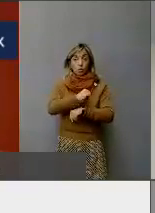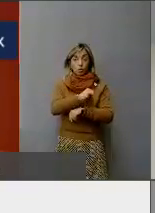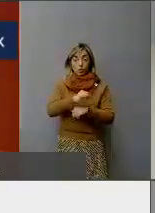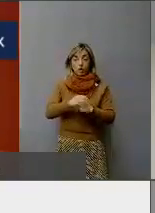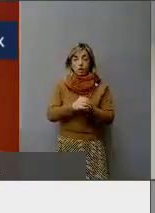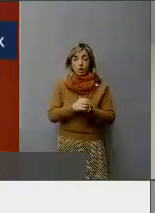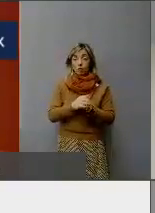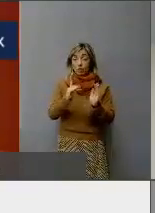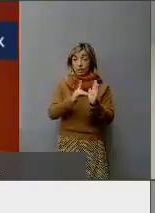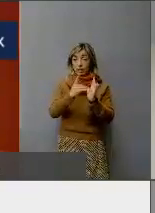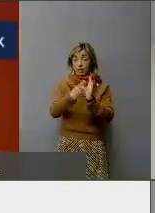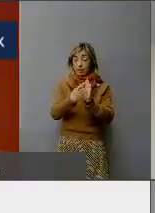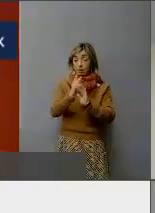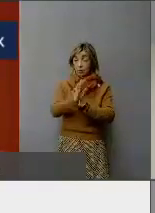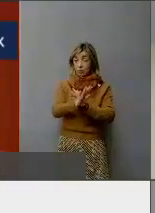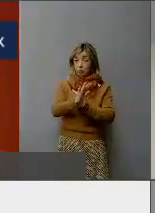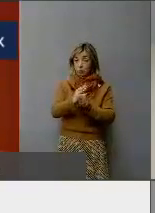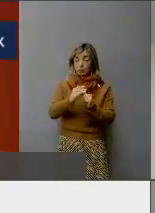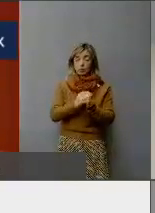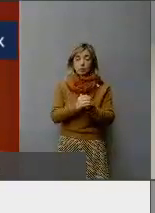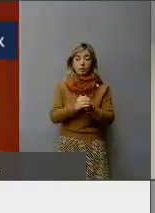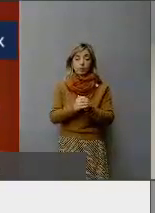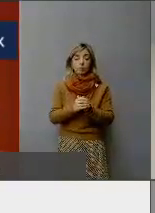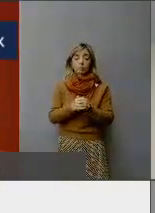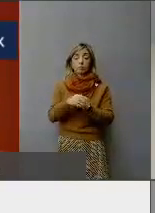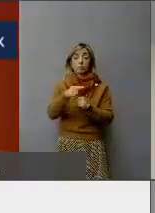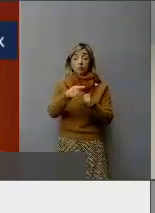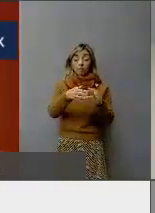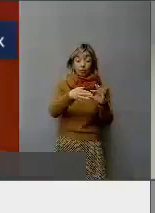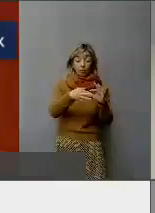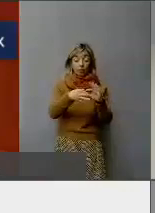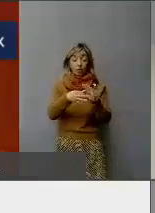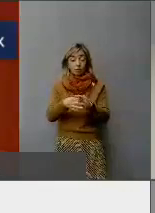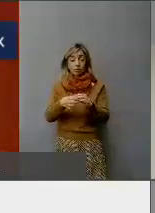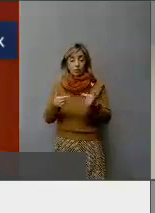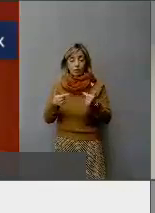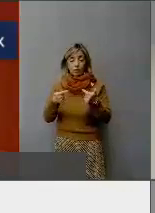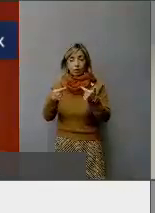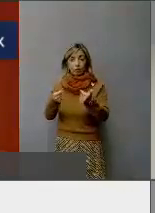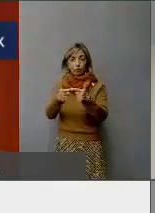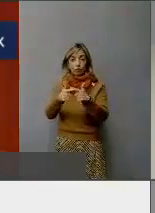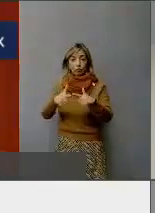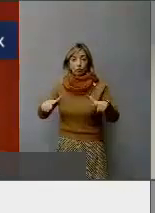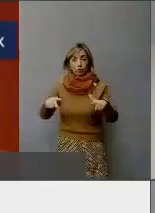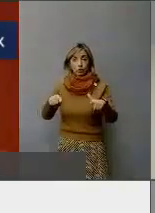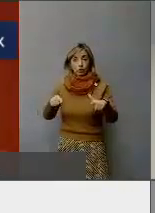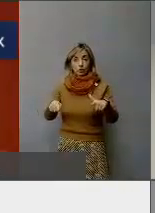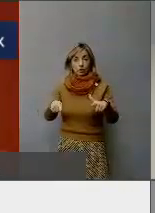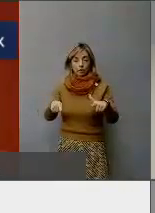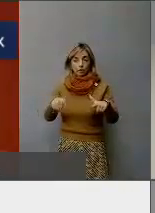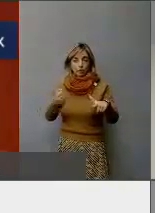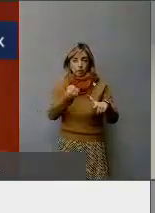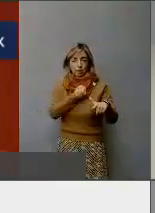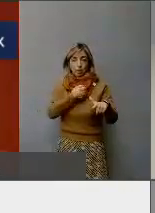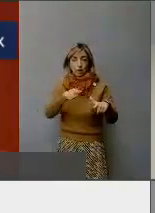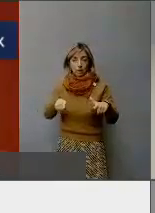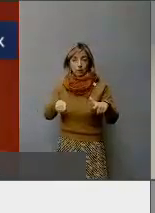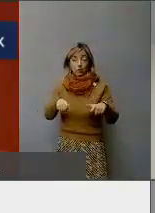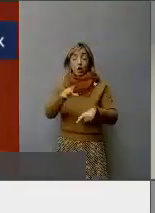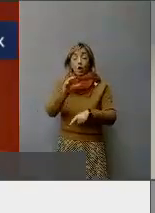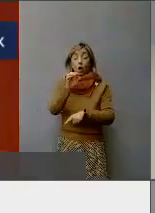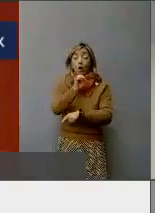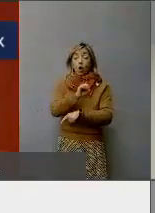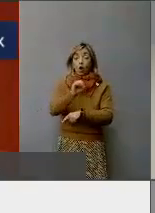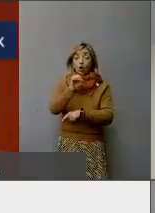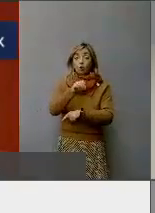quello che ha causato nella nostra città sono i dati a ottobre 2019 parlavano di